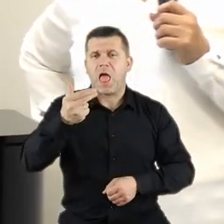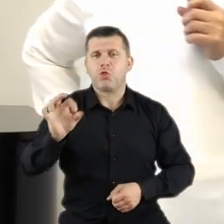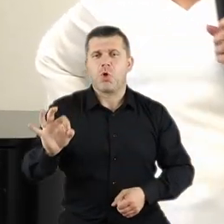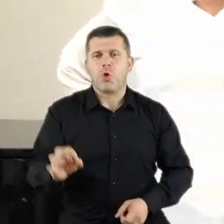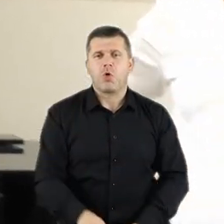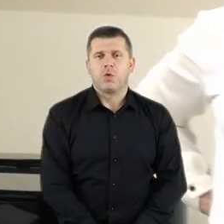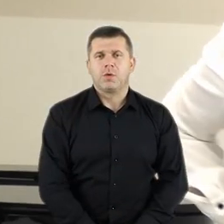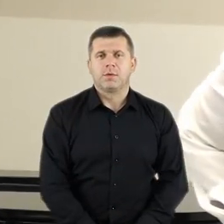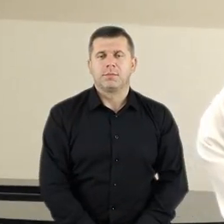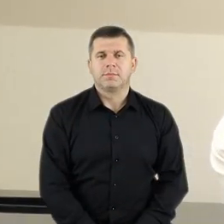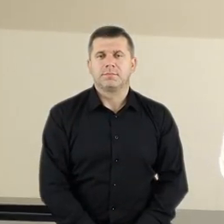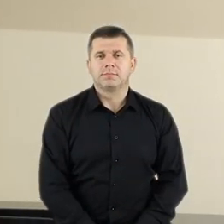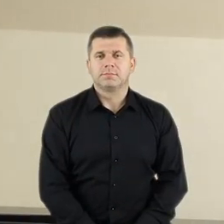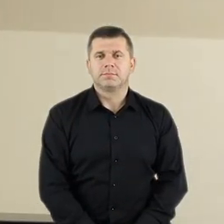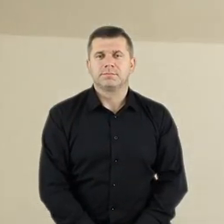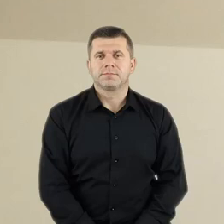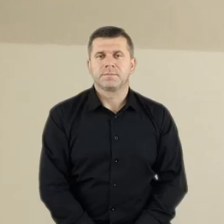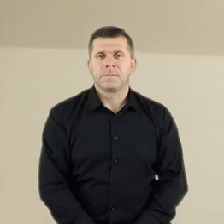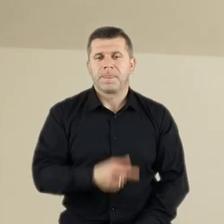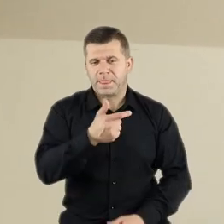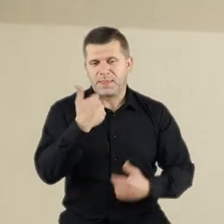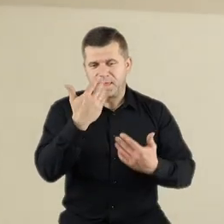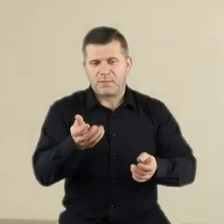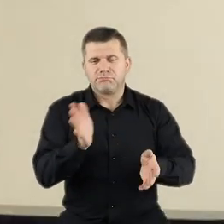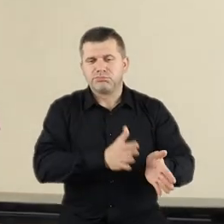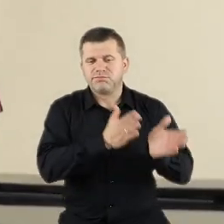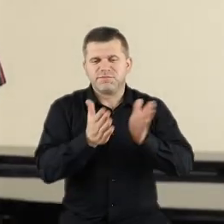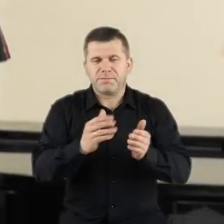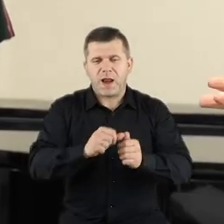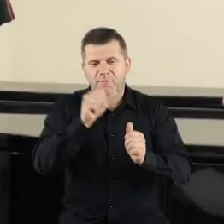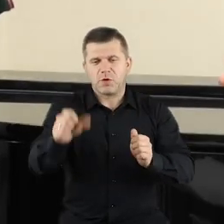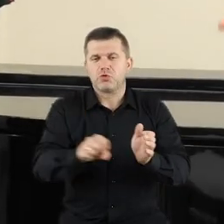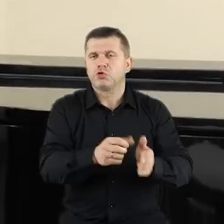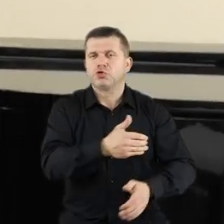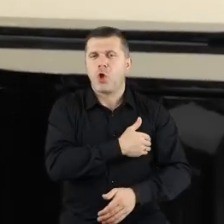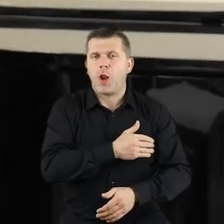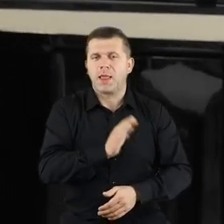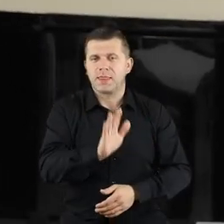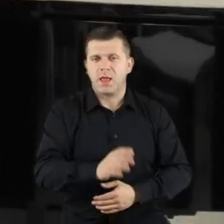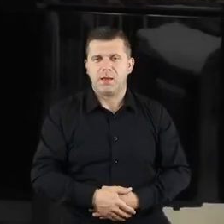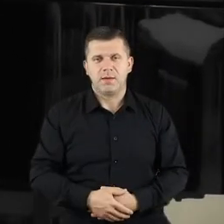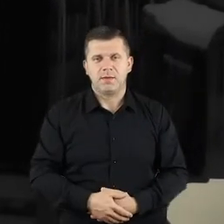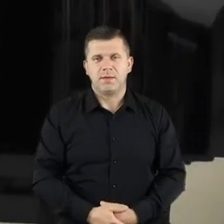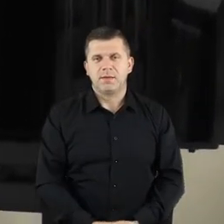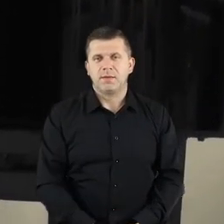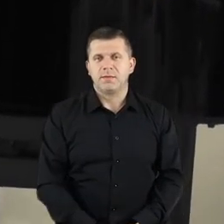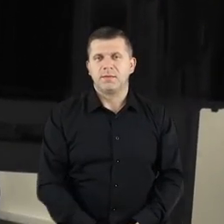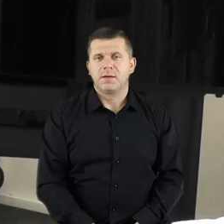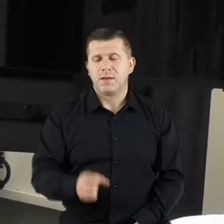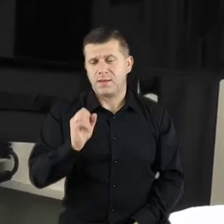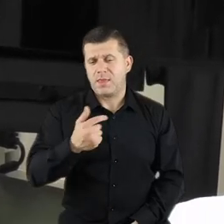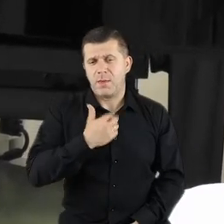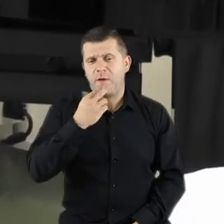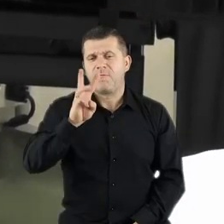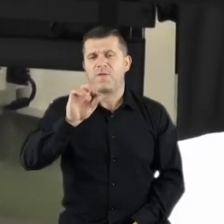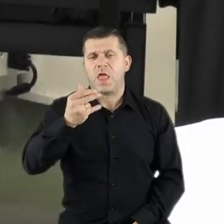No właśnie wyprawki ślubna To nie była wyprawka ślubna po prostu ja tak mówię że Viano nawet